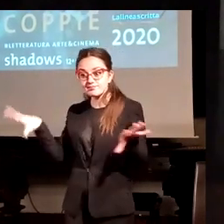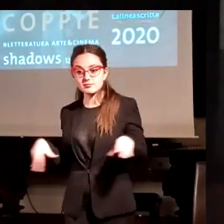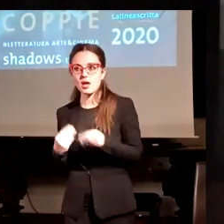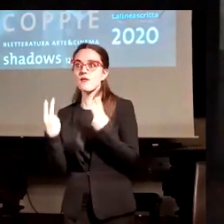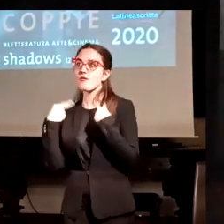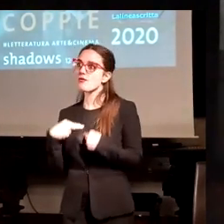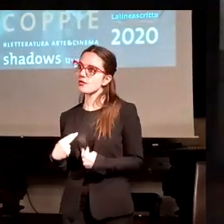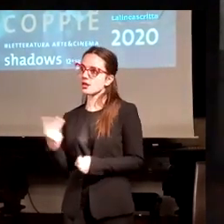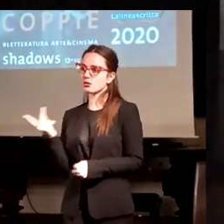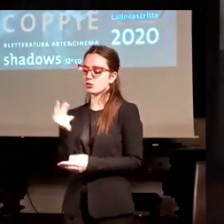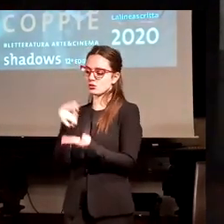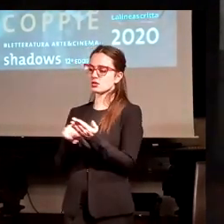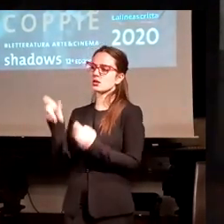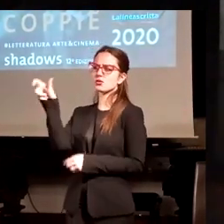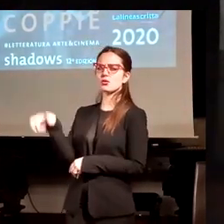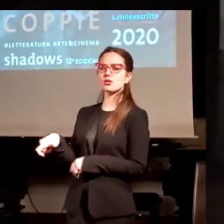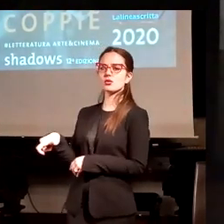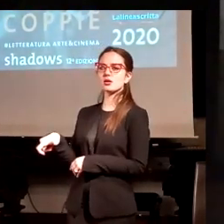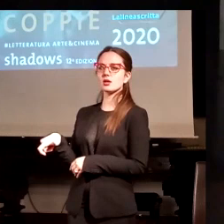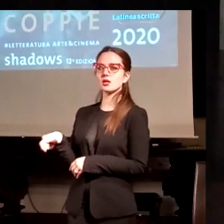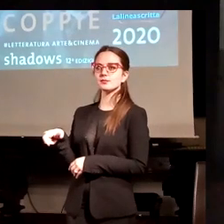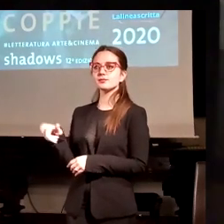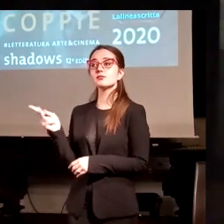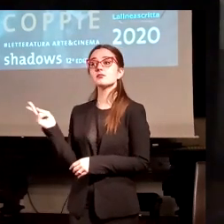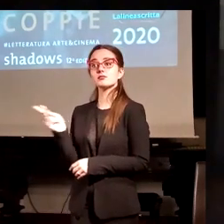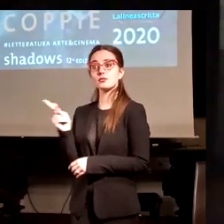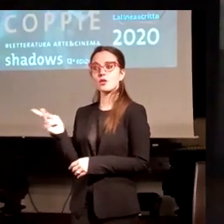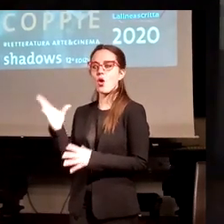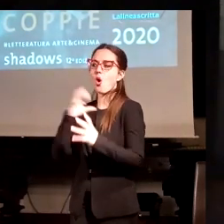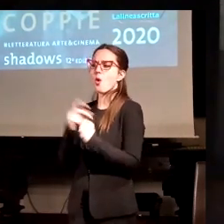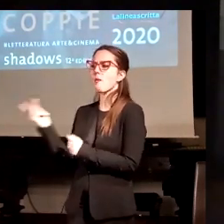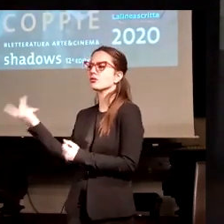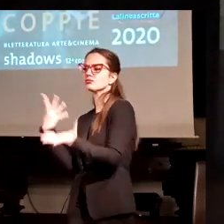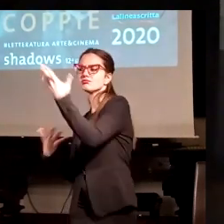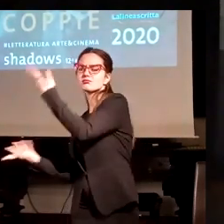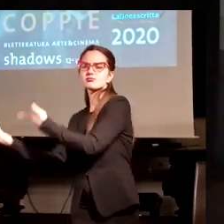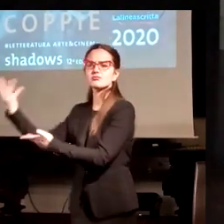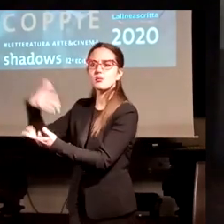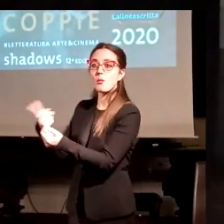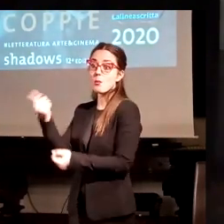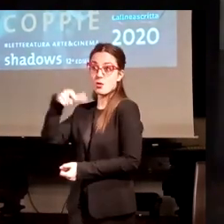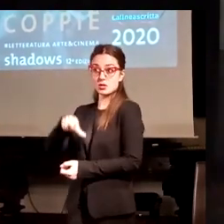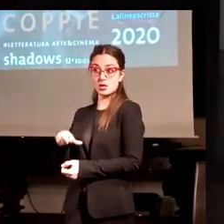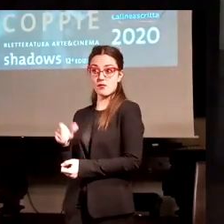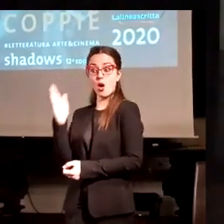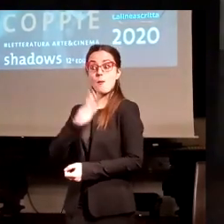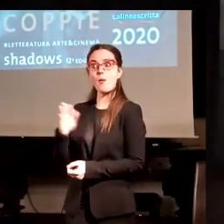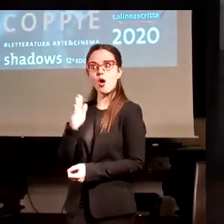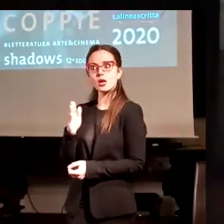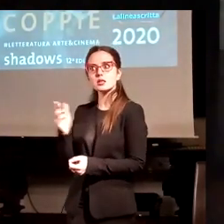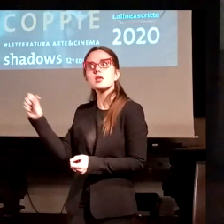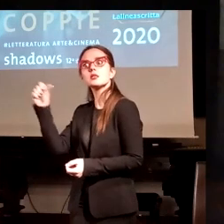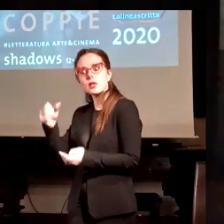di questi due straordinari autori sono già umbra l'una dell'altro perché in qualche modo borges non fa che citare